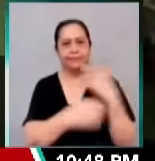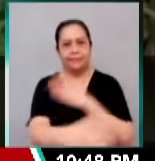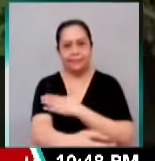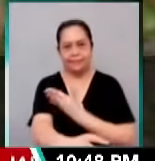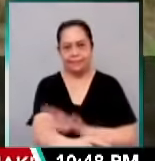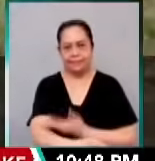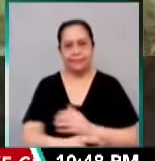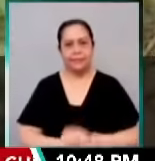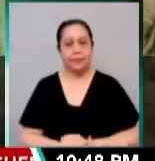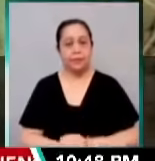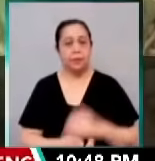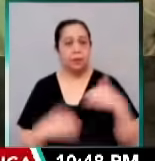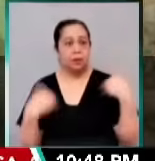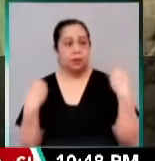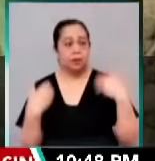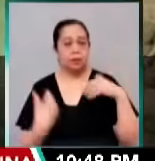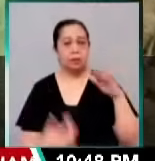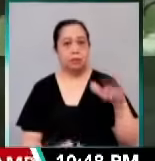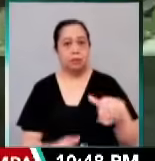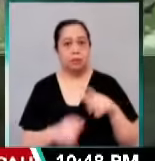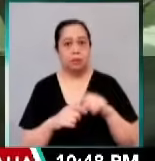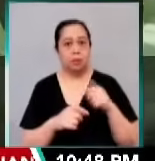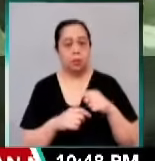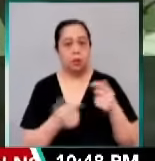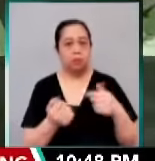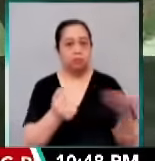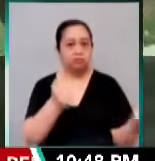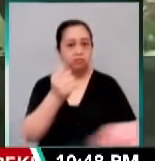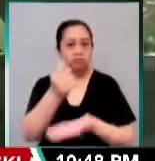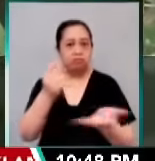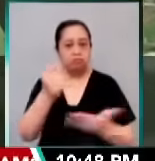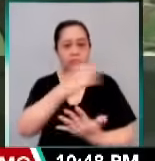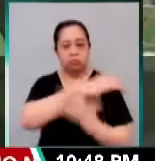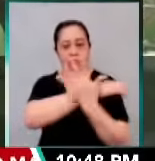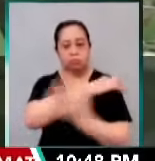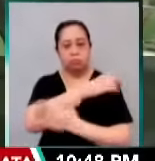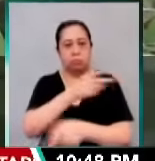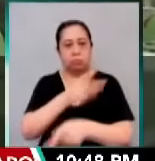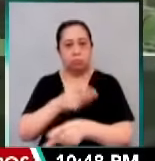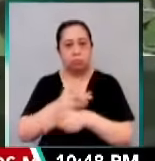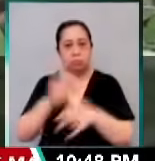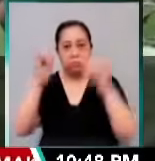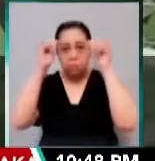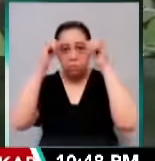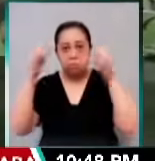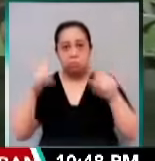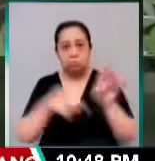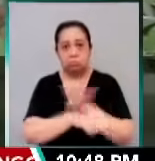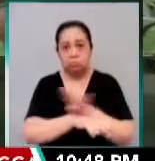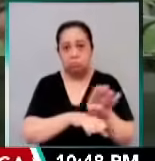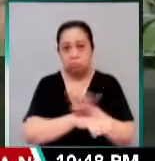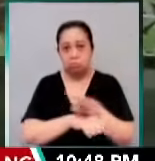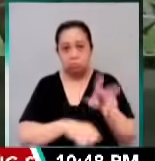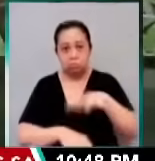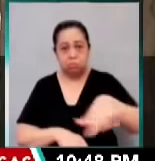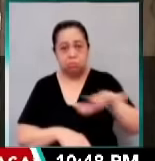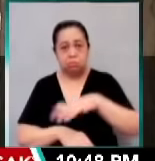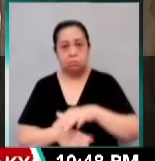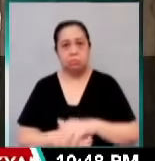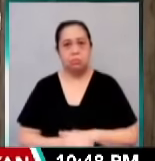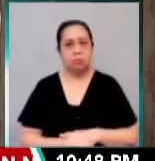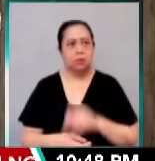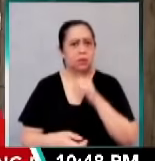murang edad, paggagapas ng damo at pag-aalaga ng kalabaw ang kanilang pinagkakaabalahan. Hindi na ito panghabang buhay